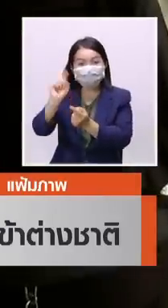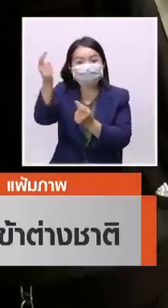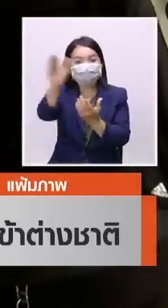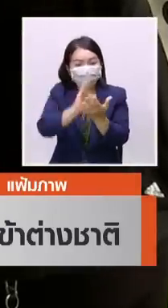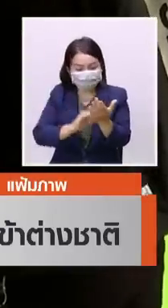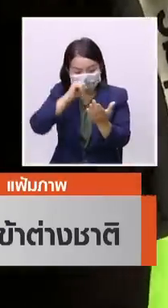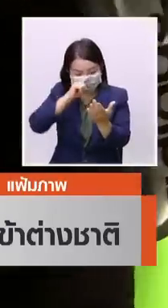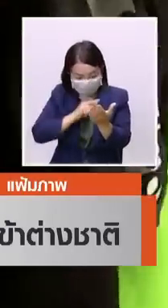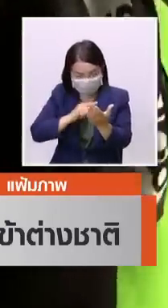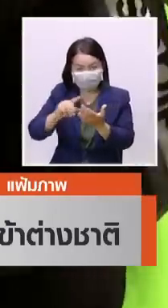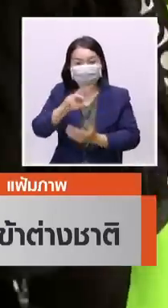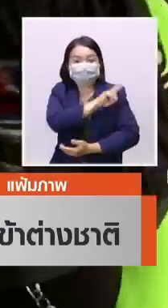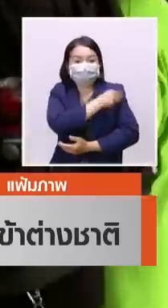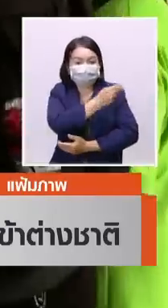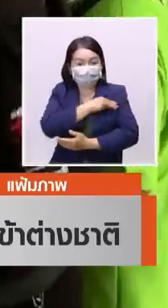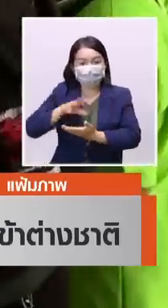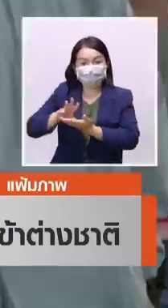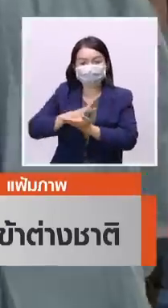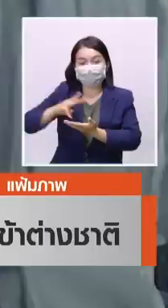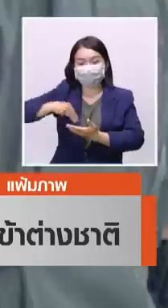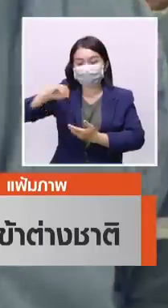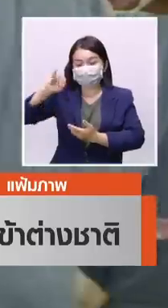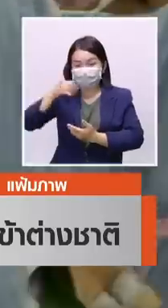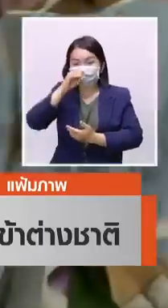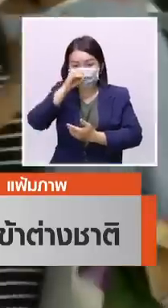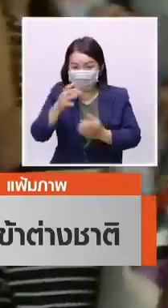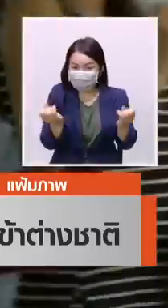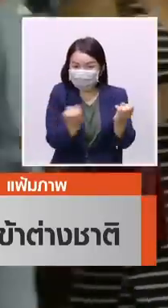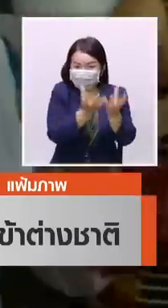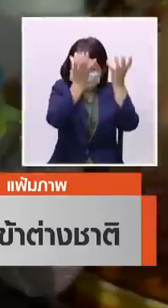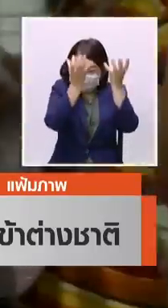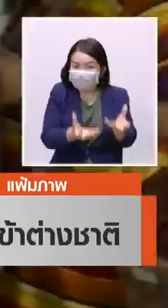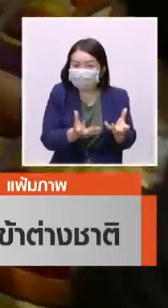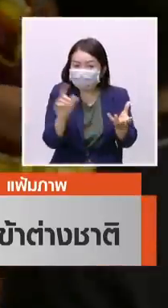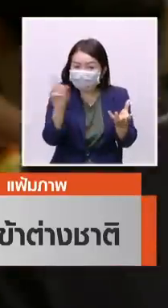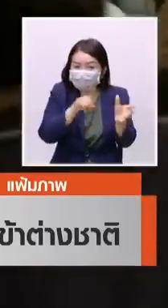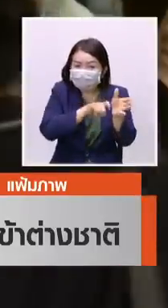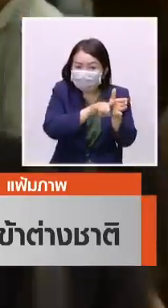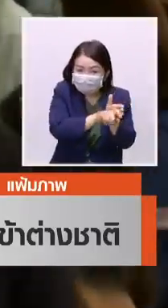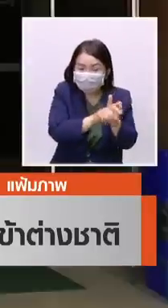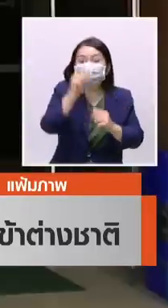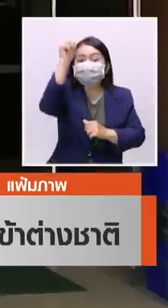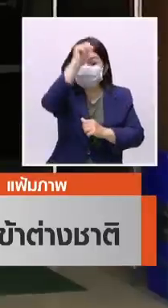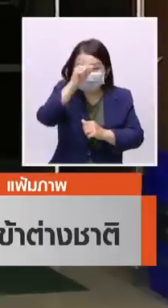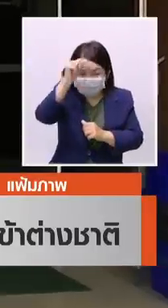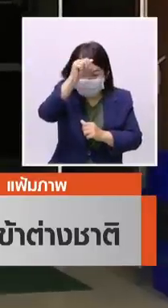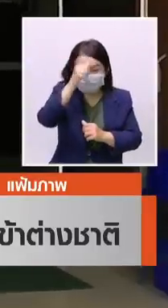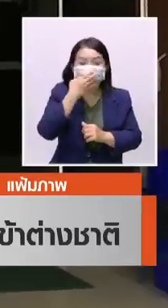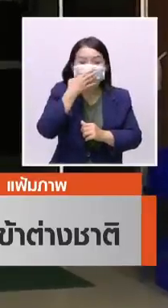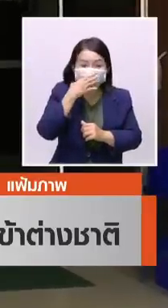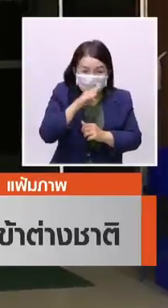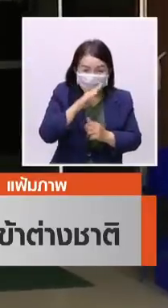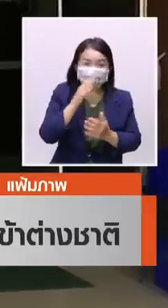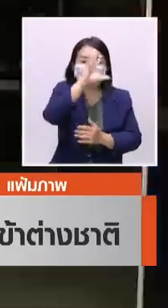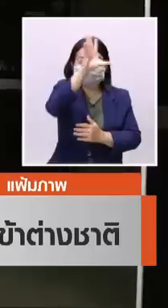กล่าวถึงโคล itกลุ่มสายพานรุนแรงกว่าสายพันธุ์อังกฤษนั่นคือแอฟริกาใต้อินเดียและปลาซิวยังคง